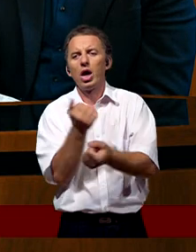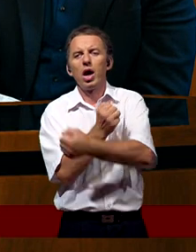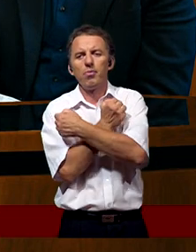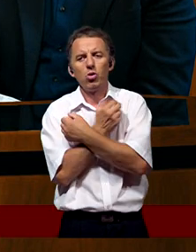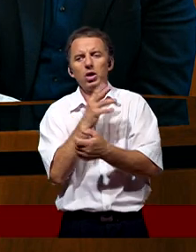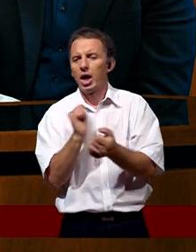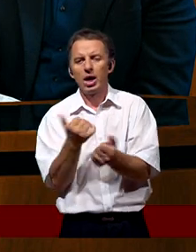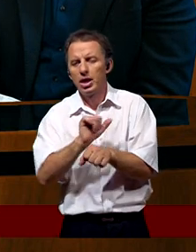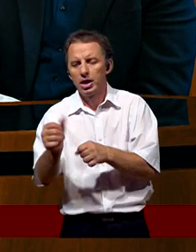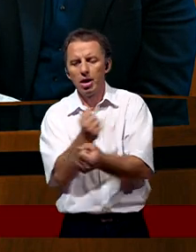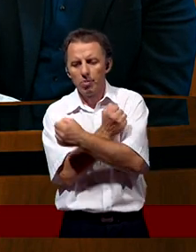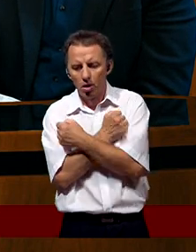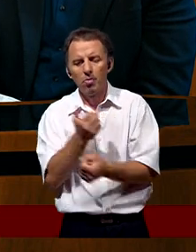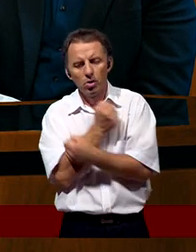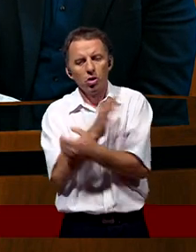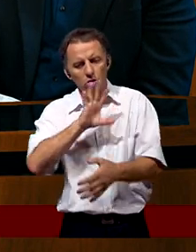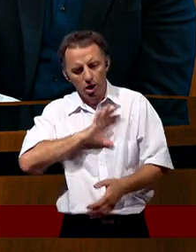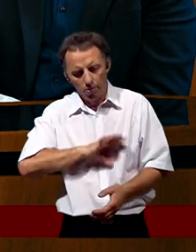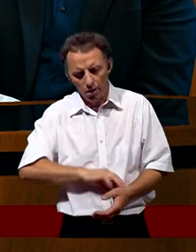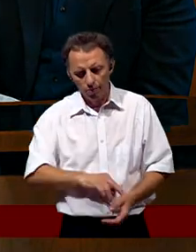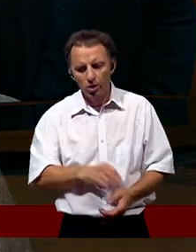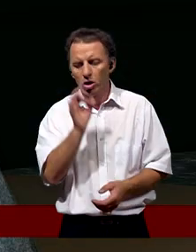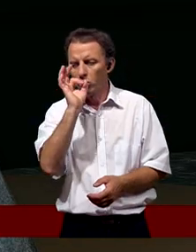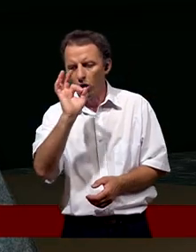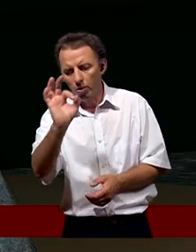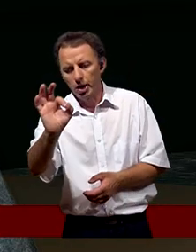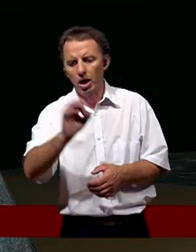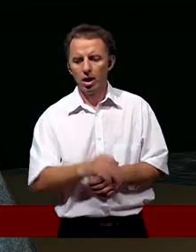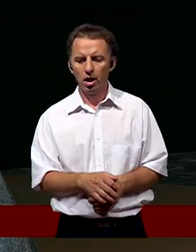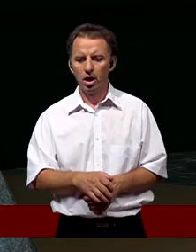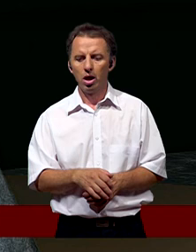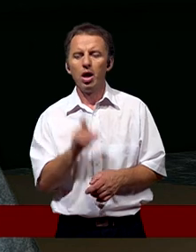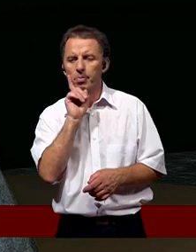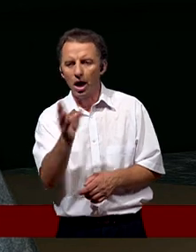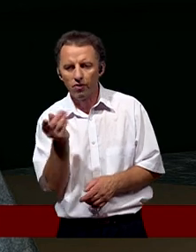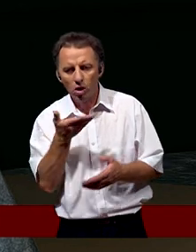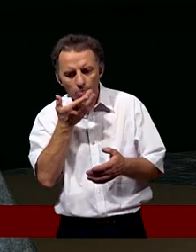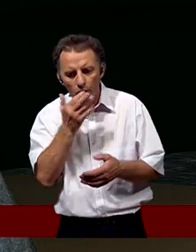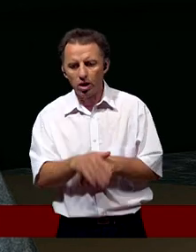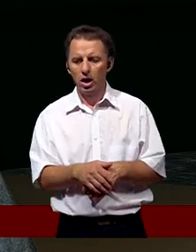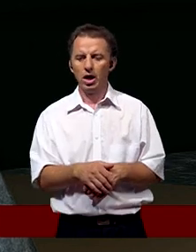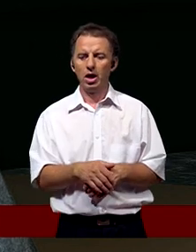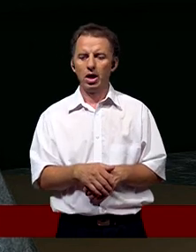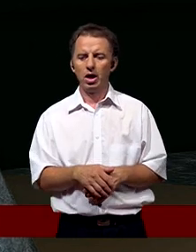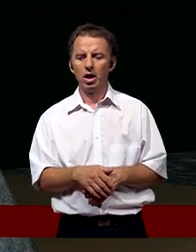jest miłość, jaka nie jest? Więc jest cierpliwa, jest dobra, prawdomówna,